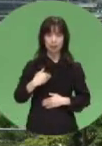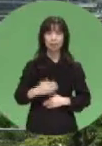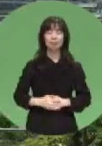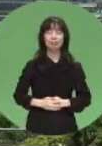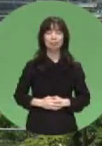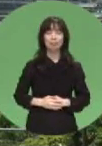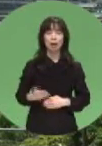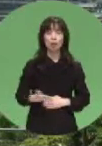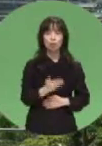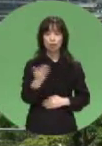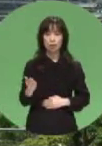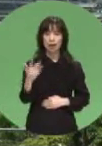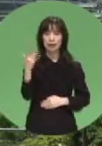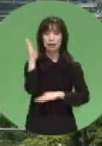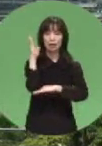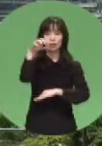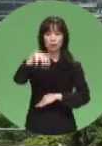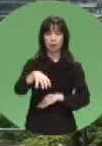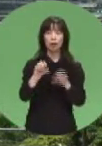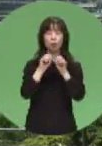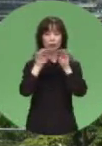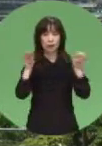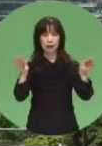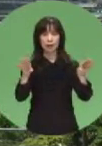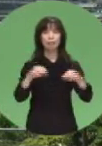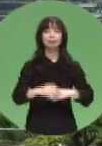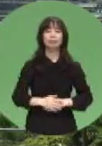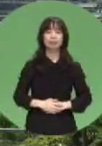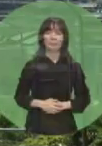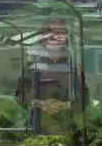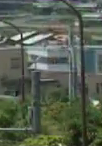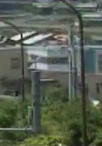いて市役所からのお知らせです。